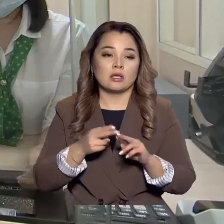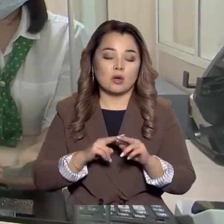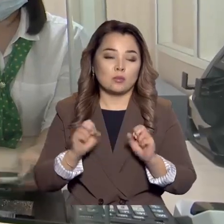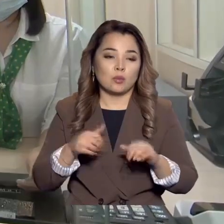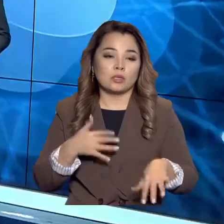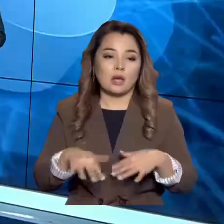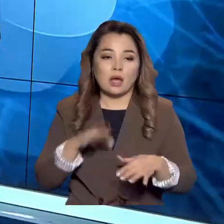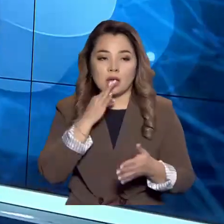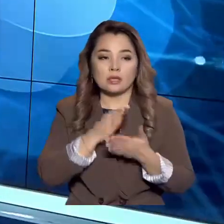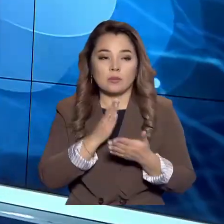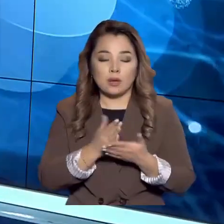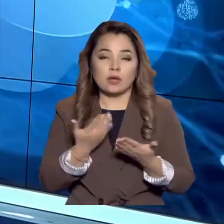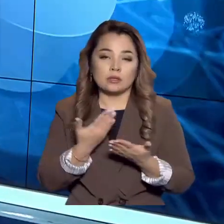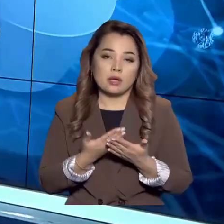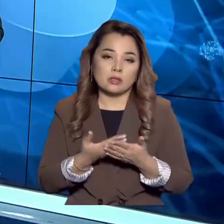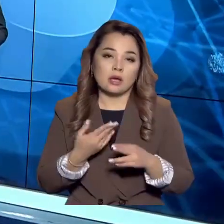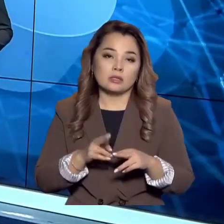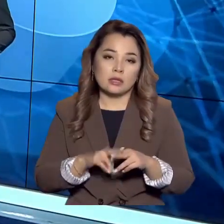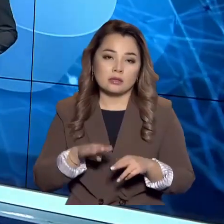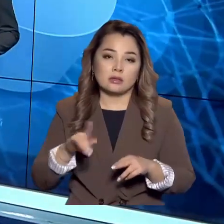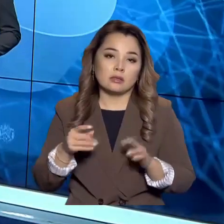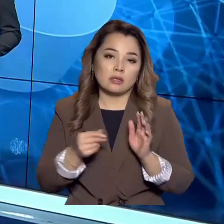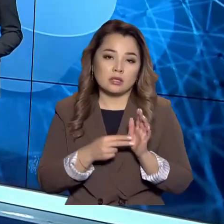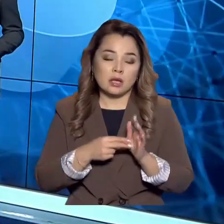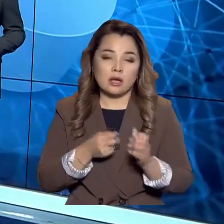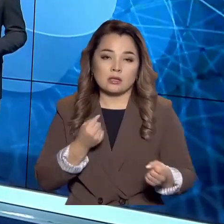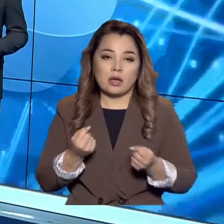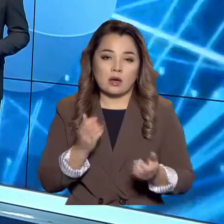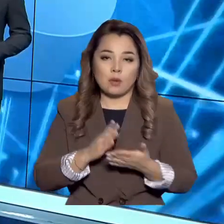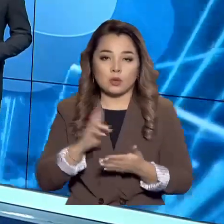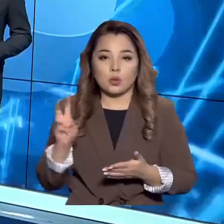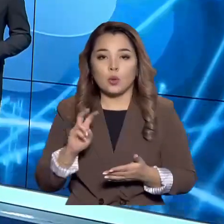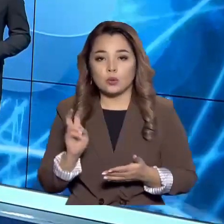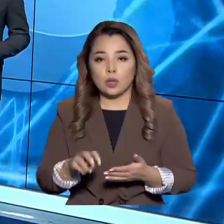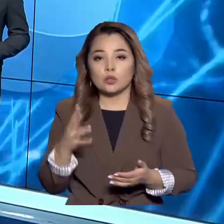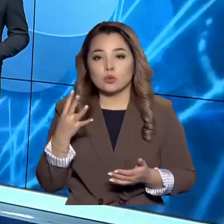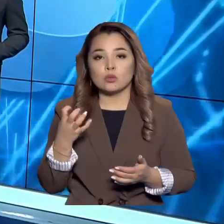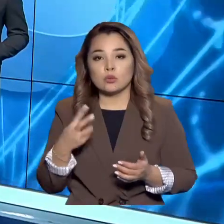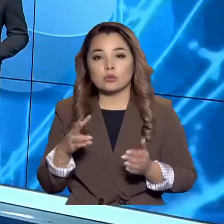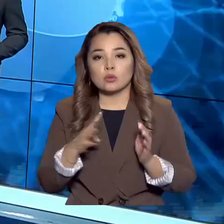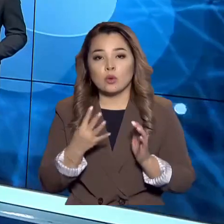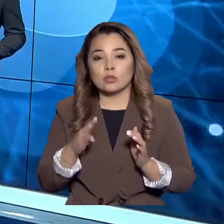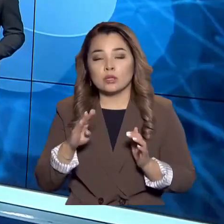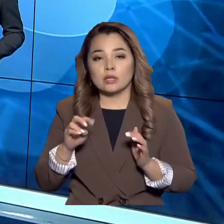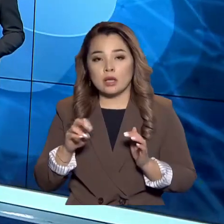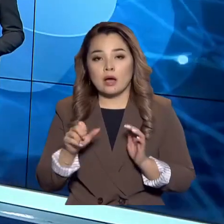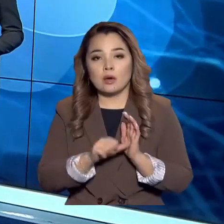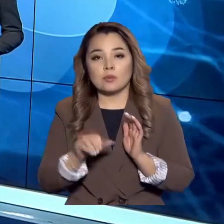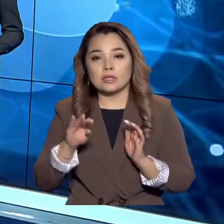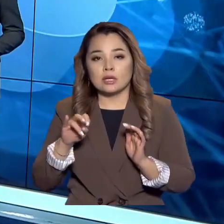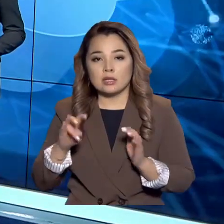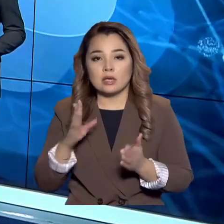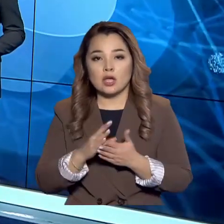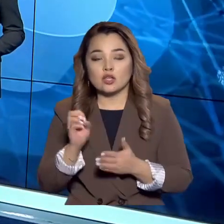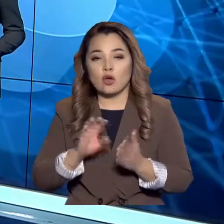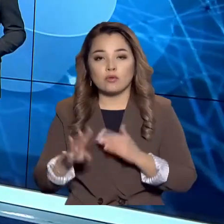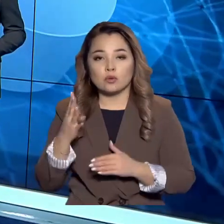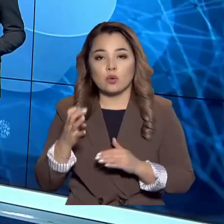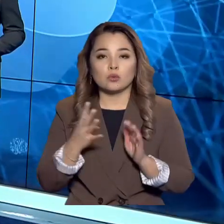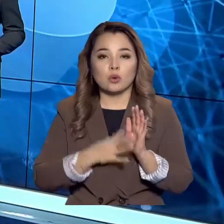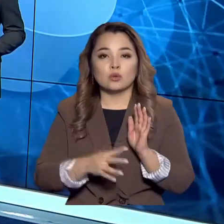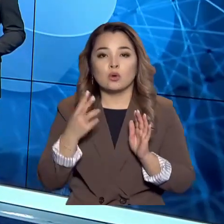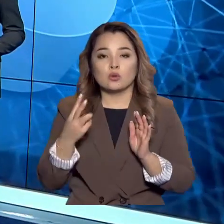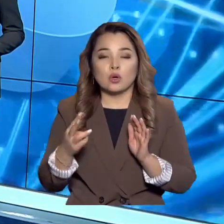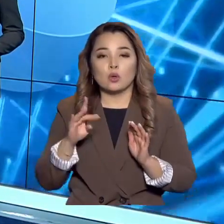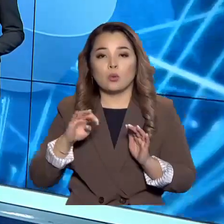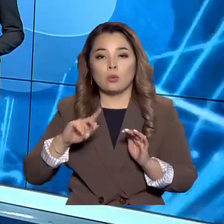дейді. Десе де теңге бүгін керісінше нығайды. Қазір доллар 434 теңге 60 тиын, евро 493, рубль